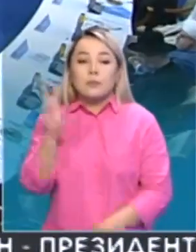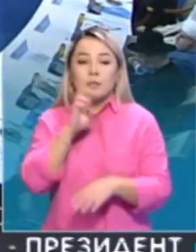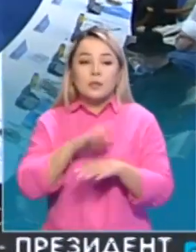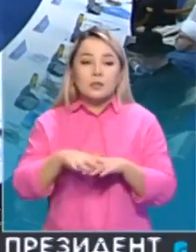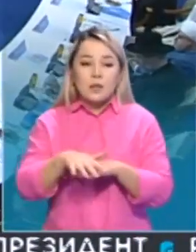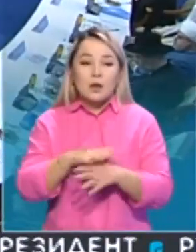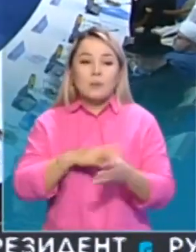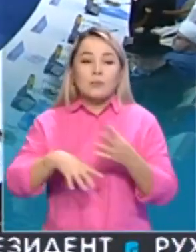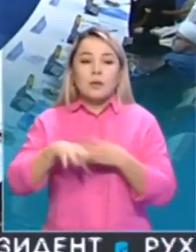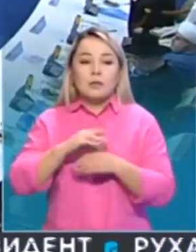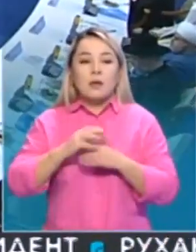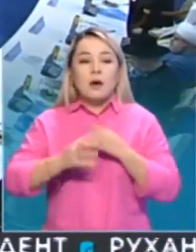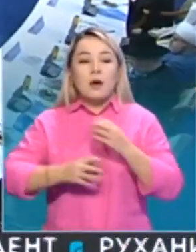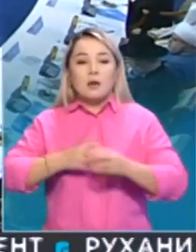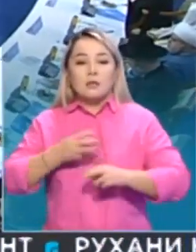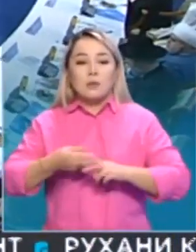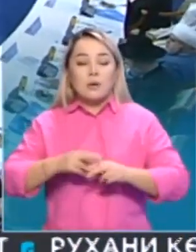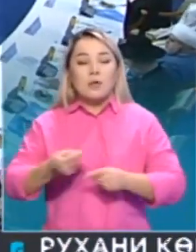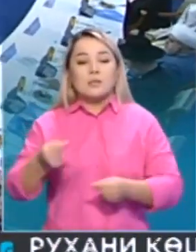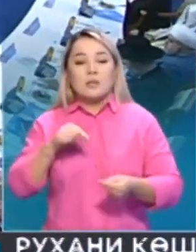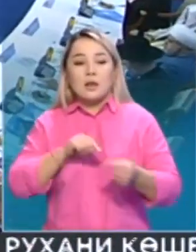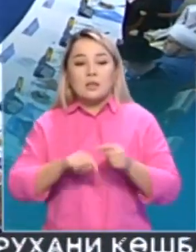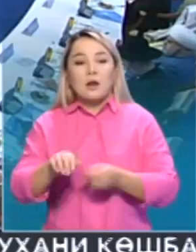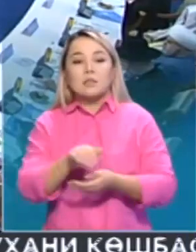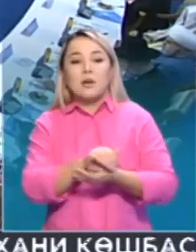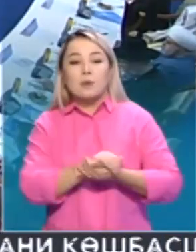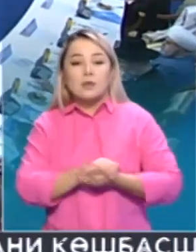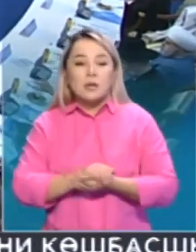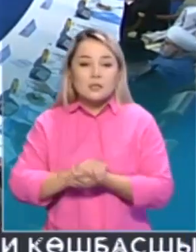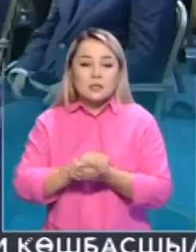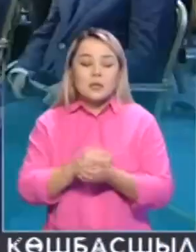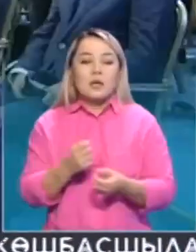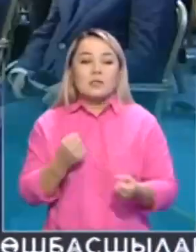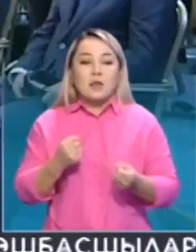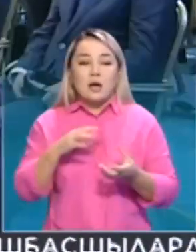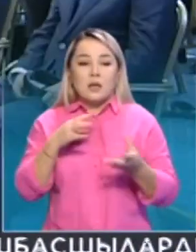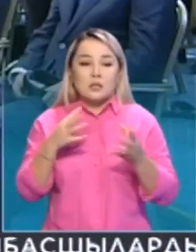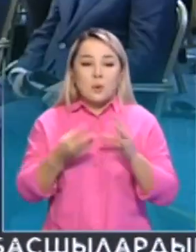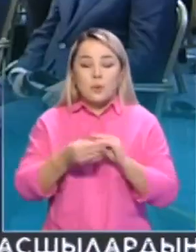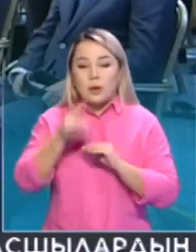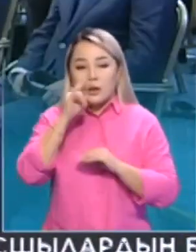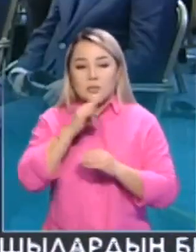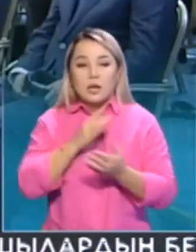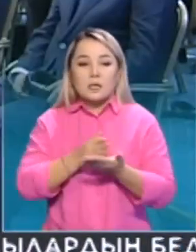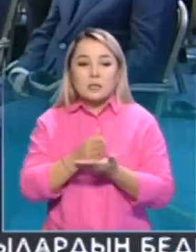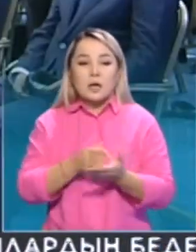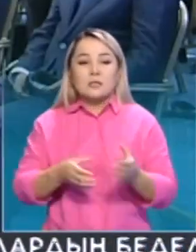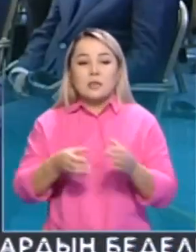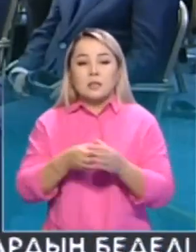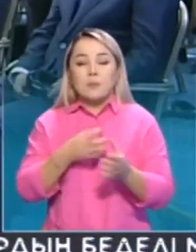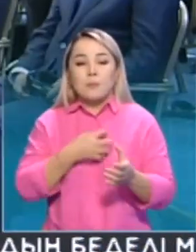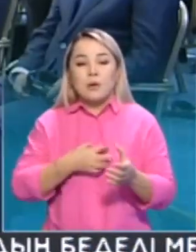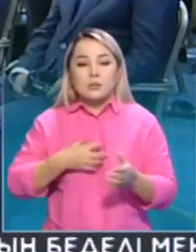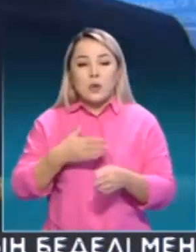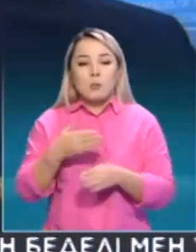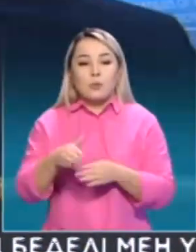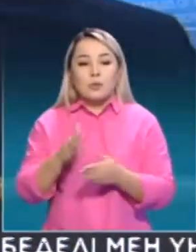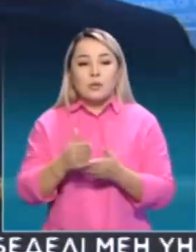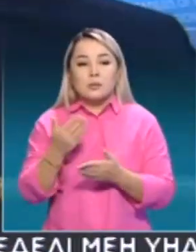Еліміздегі және бүкіл әлемдегі диалог пен ынтымақтастықты нығайту Қазақстан саясатының маңызды